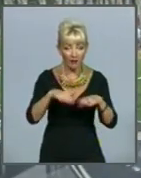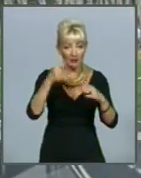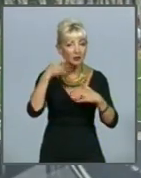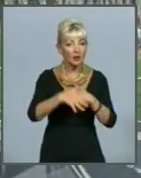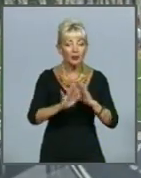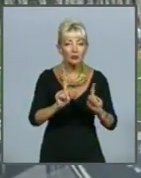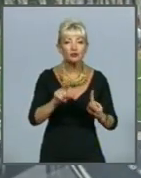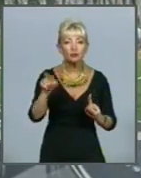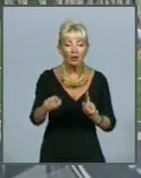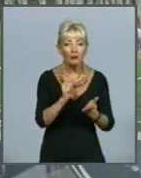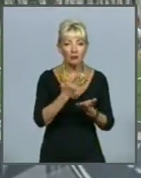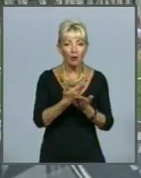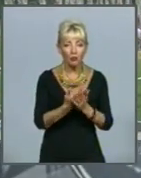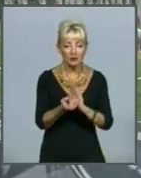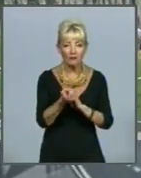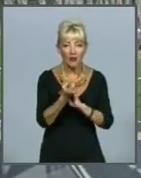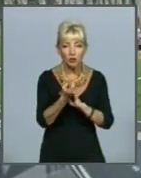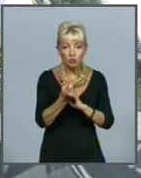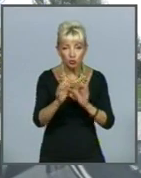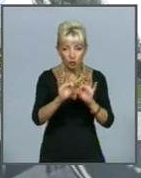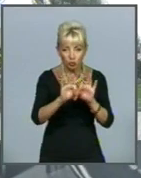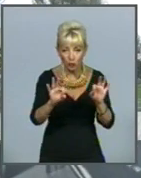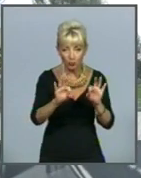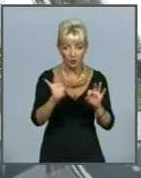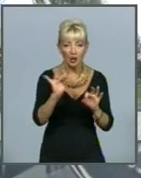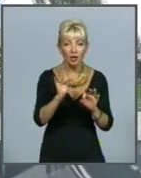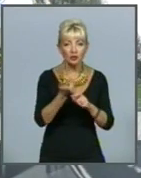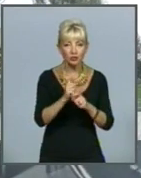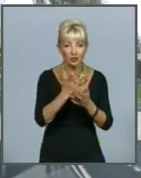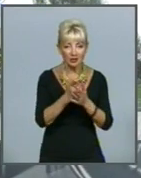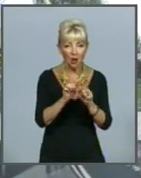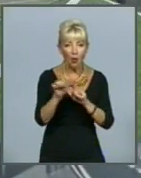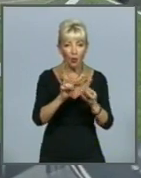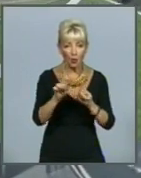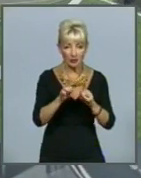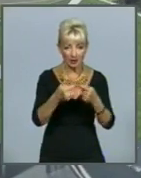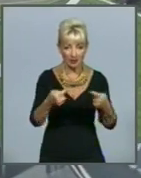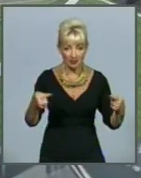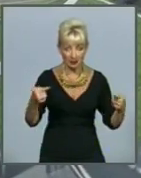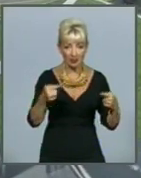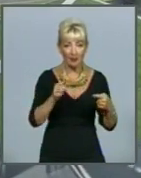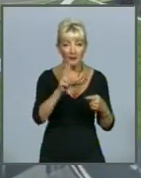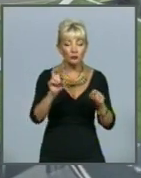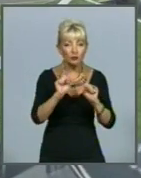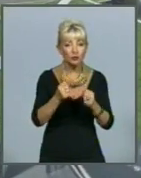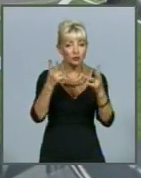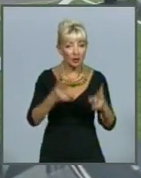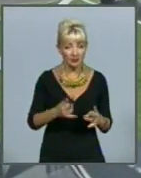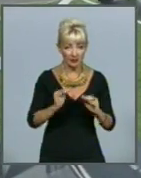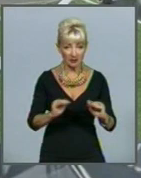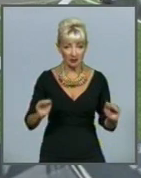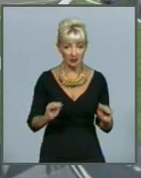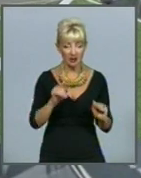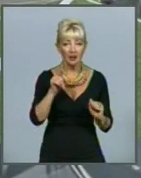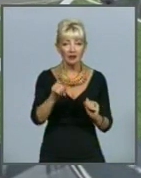форсунки, що там знаходяться гострі предмети, які можуть травмувати дітей. Там знаходяться кабеля живлення, які